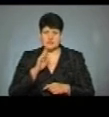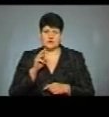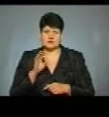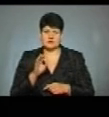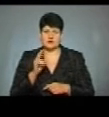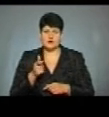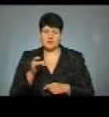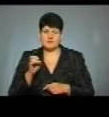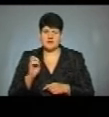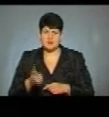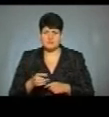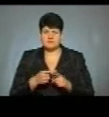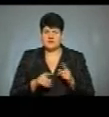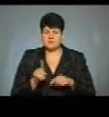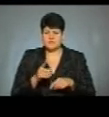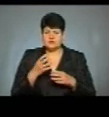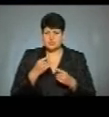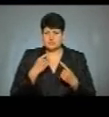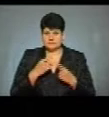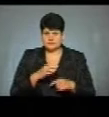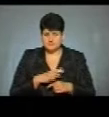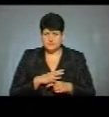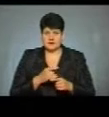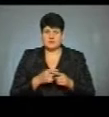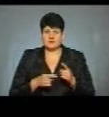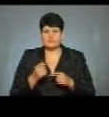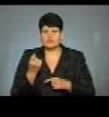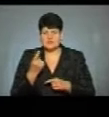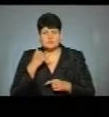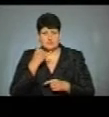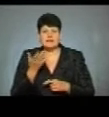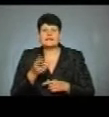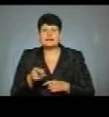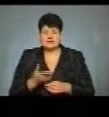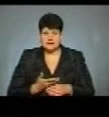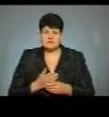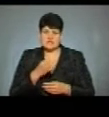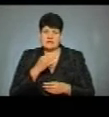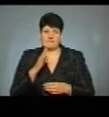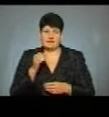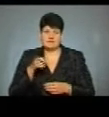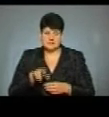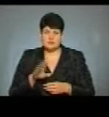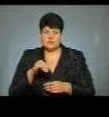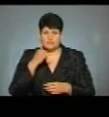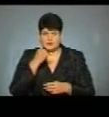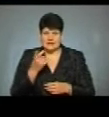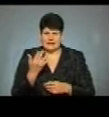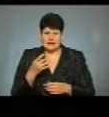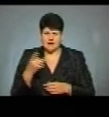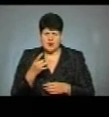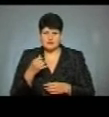Груб'як. Половина першої я з ним ще розмовляла, бо я спочатку половину 11-ї подзвонила, де він є. Він сказав, що він на Вівсі. Потім я подзвонила